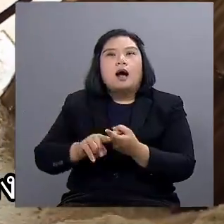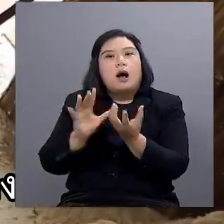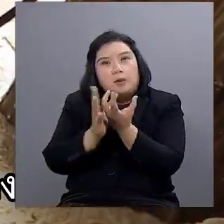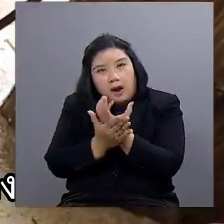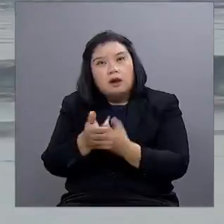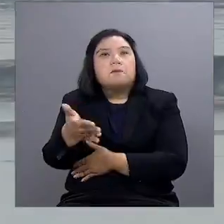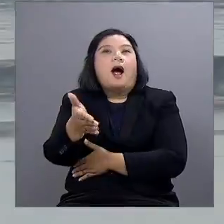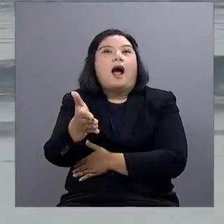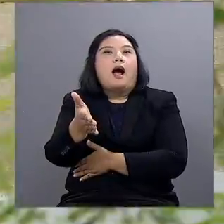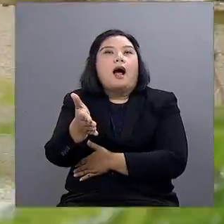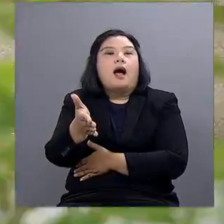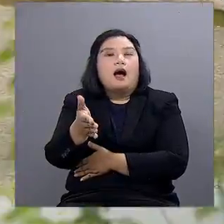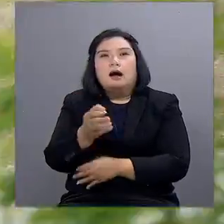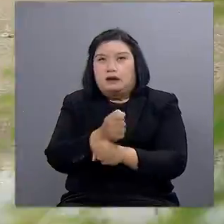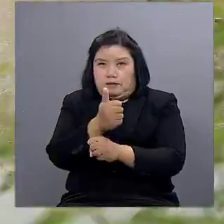ไรได้หลายอย่างครับ